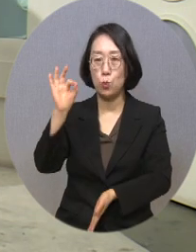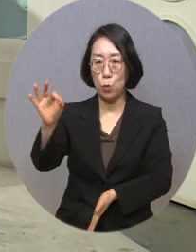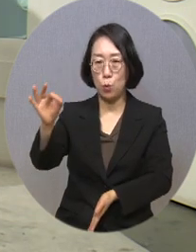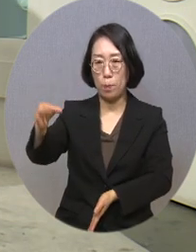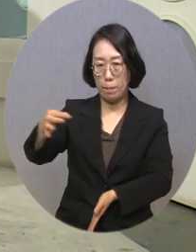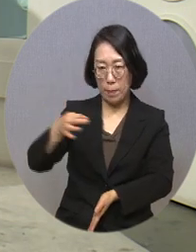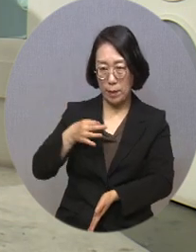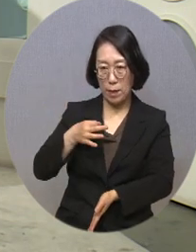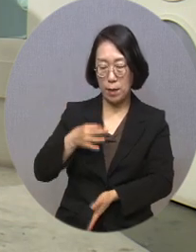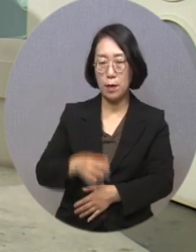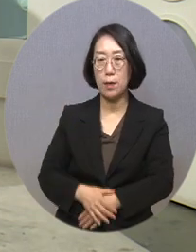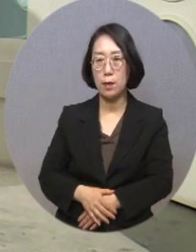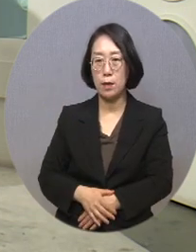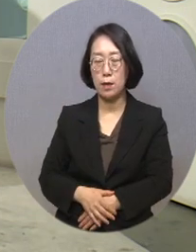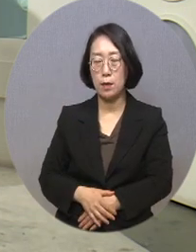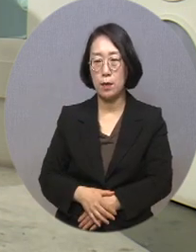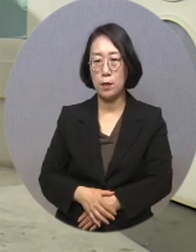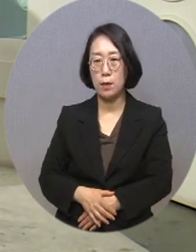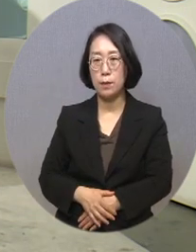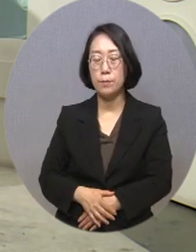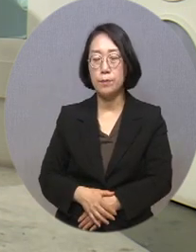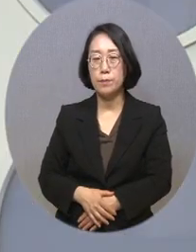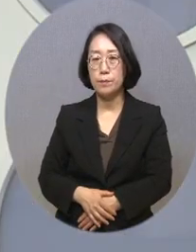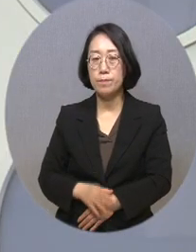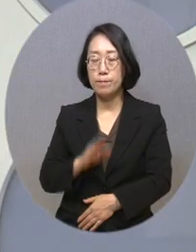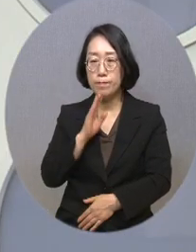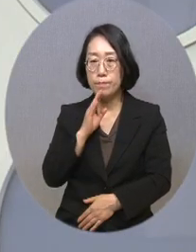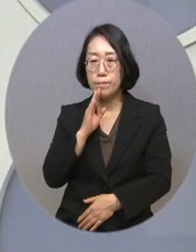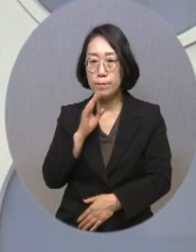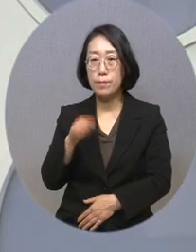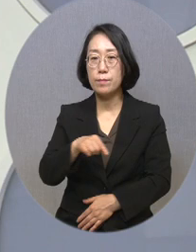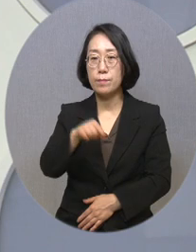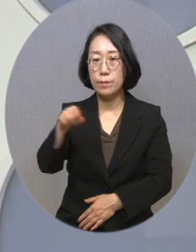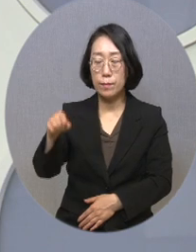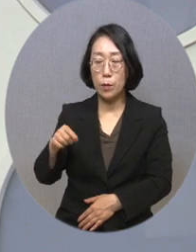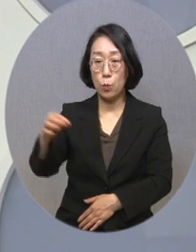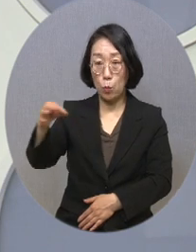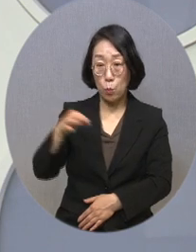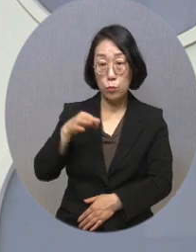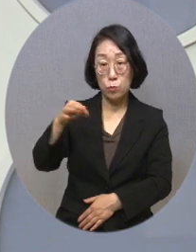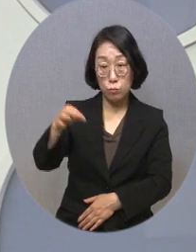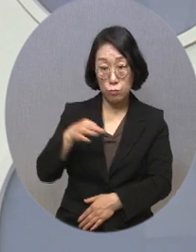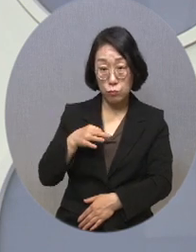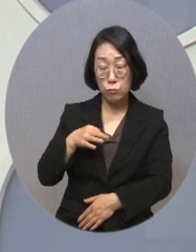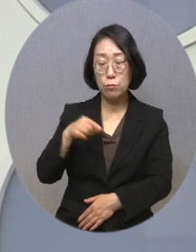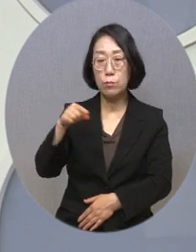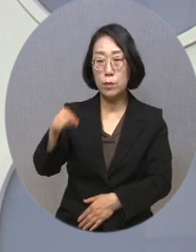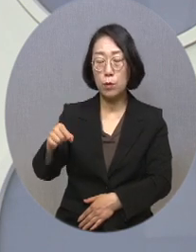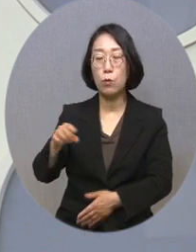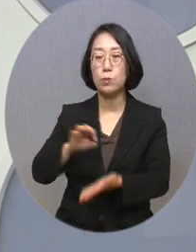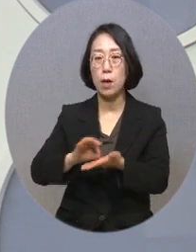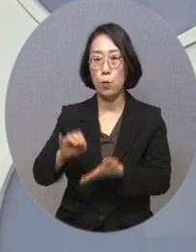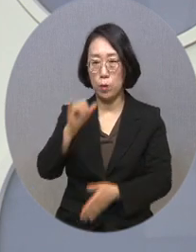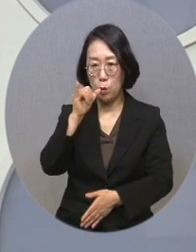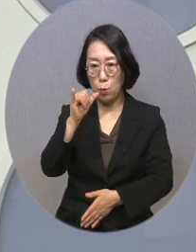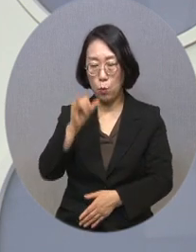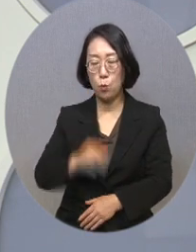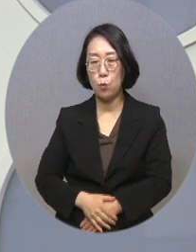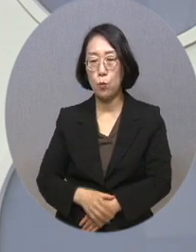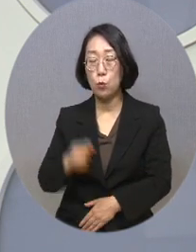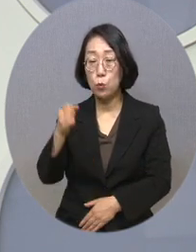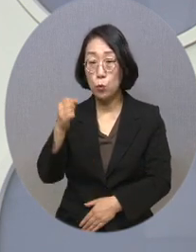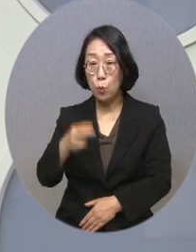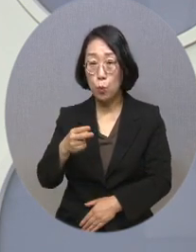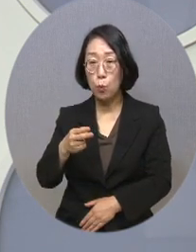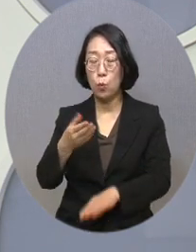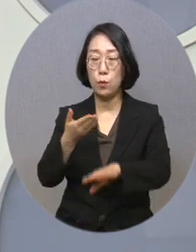예. 수수료 사용료. 예, 수수료 사용료 이런 부분들입니다. 그래서 그런 이제 것들 있고 그다음에 이제 그 또 하나의